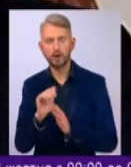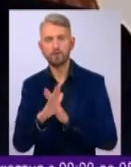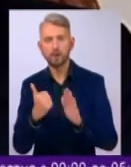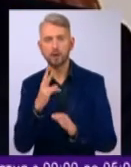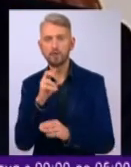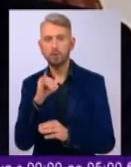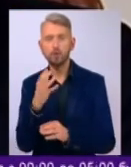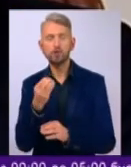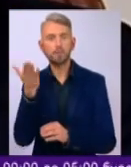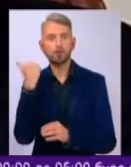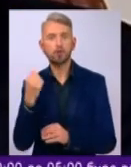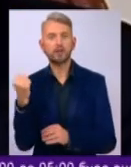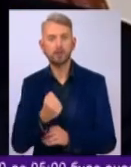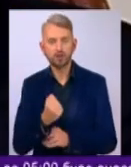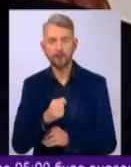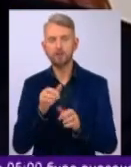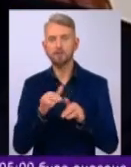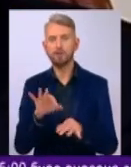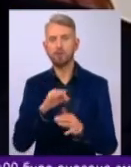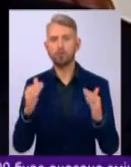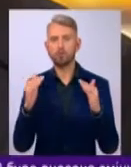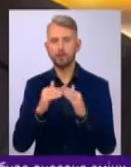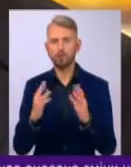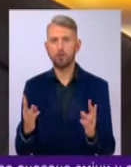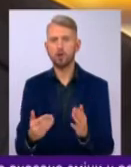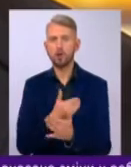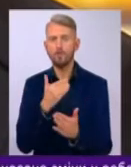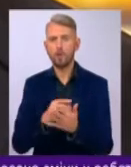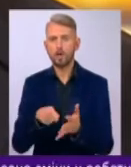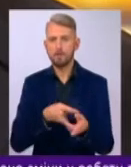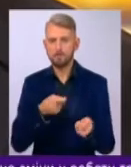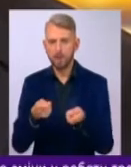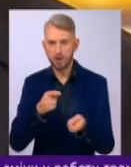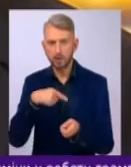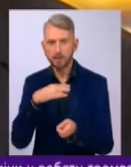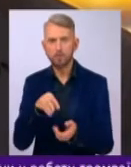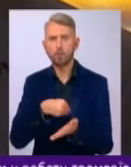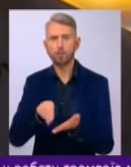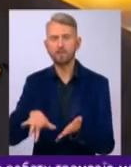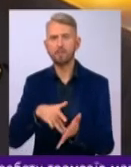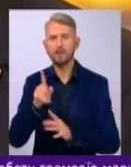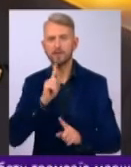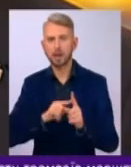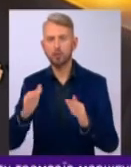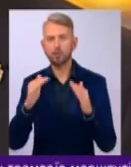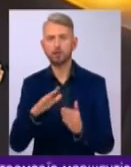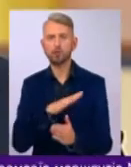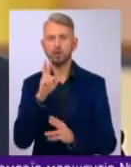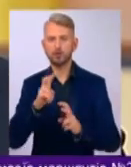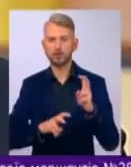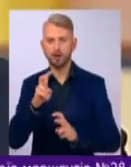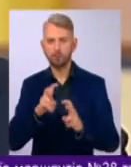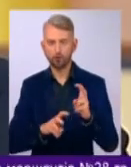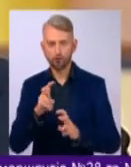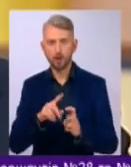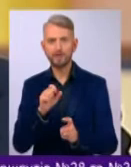НАБУ ще минулого тижня у справі про будівлю нової мерії. Йдеться про купівлю міськрадою будівлі колишнього заводу «Краян»